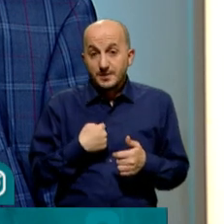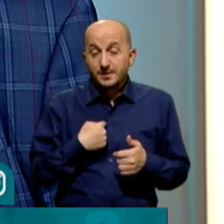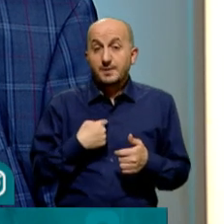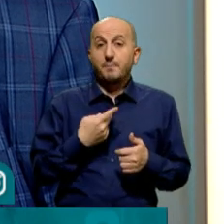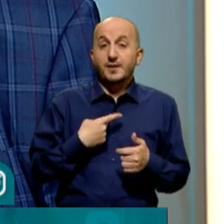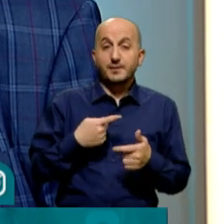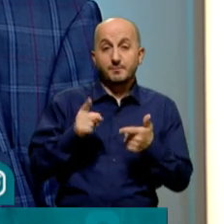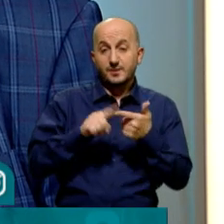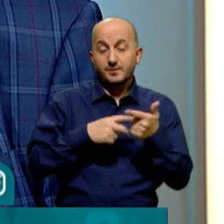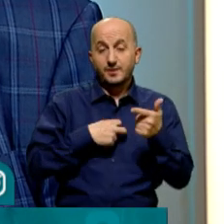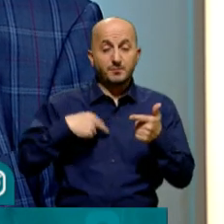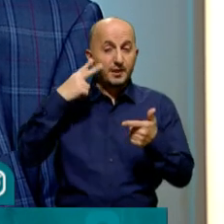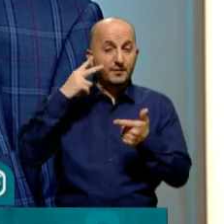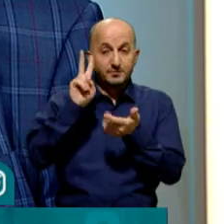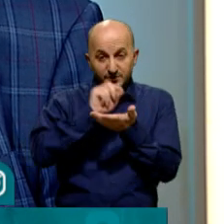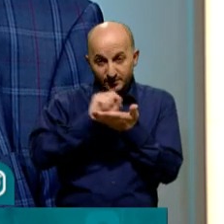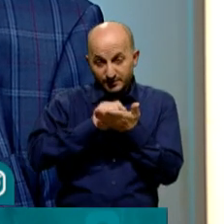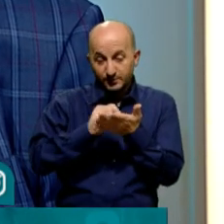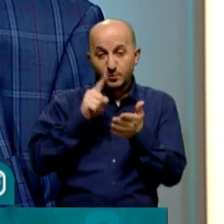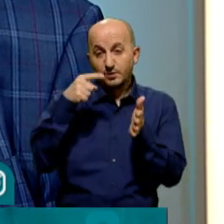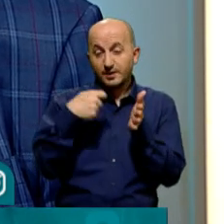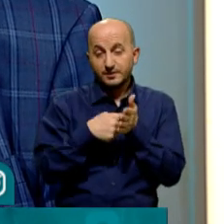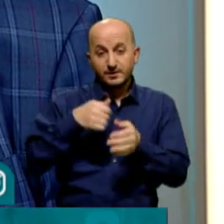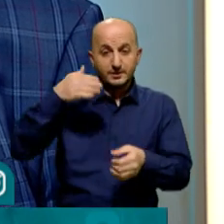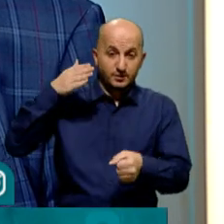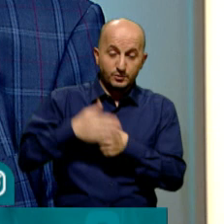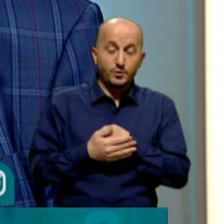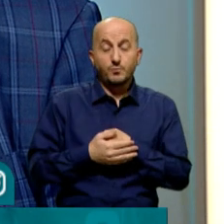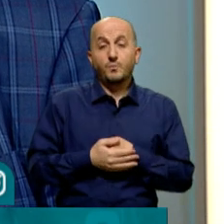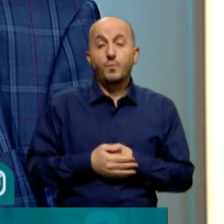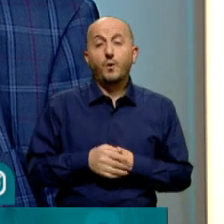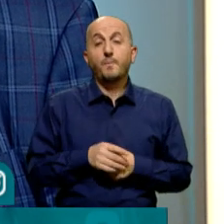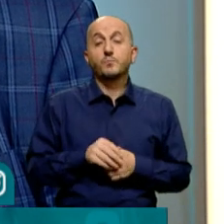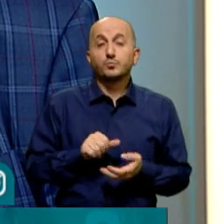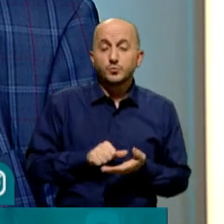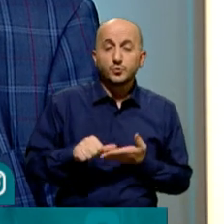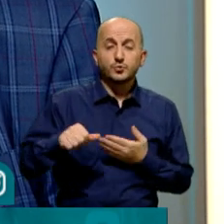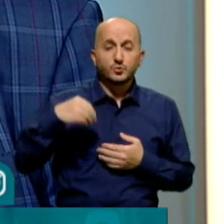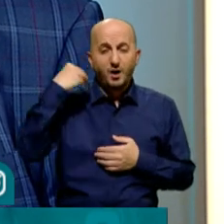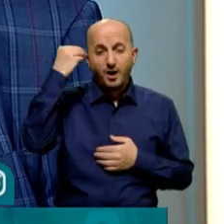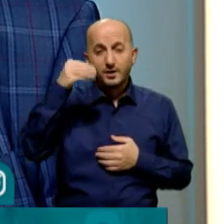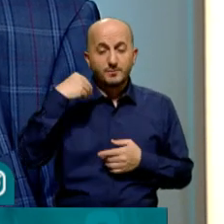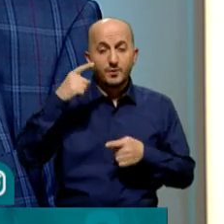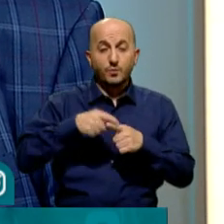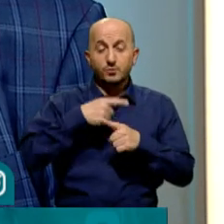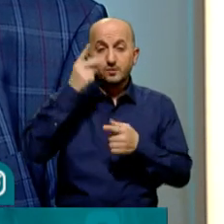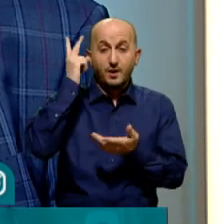biri de Resulullah Efendimiz bana vasiyet etti, onun adına kesiyorum diyor. Onun için bütün alimlerimiz bizim ittifakla